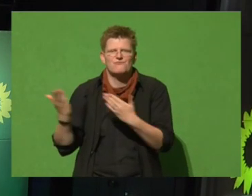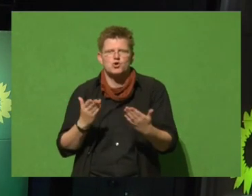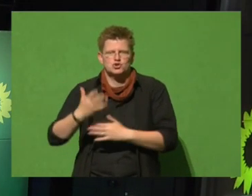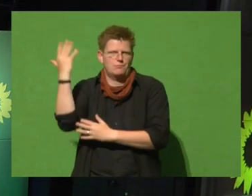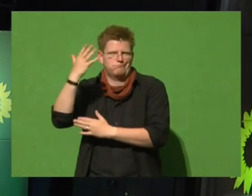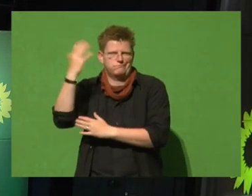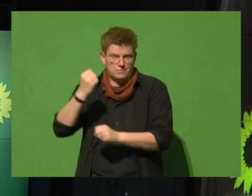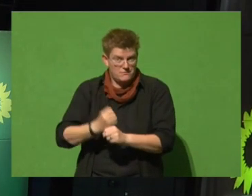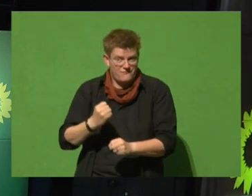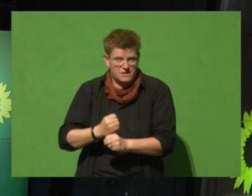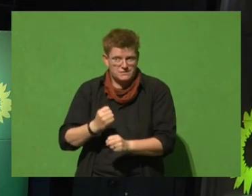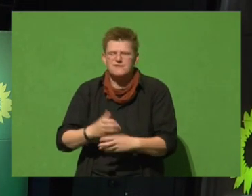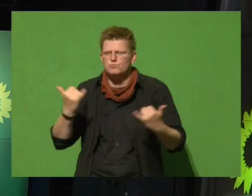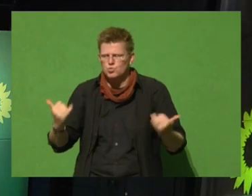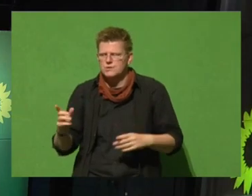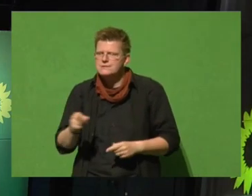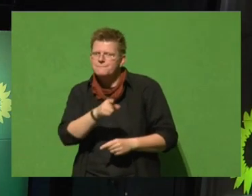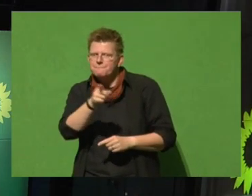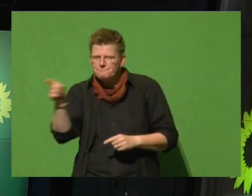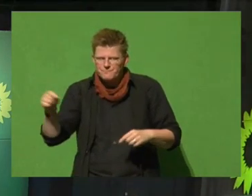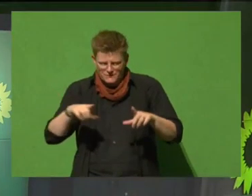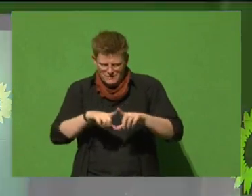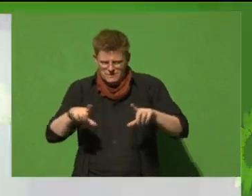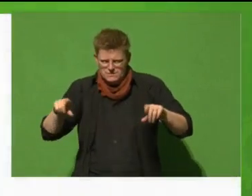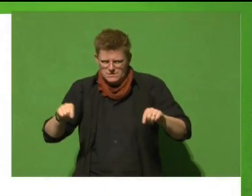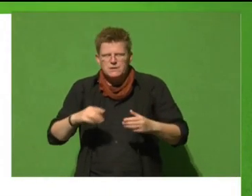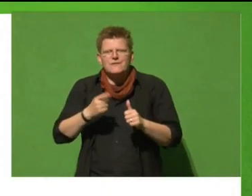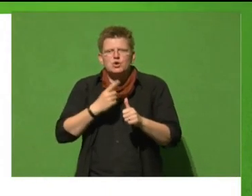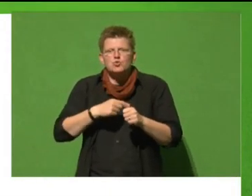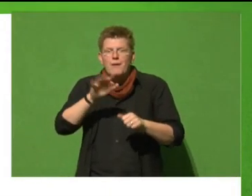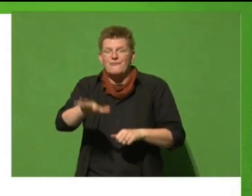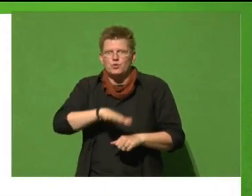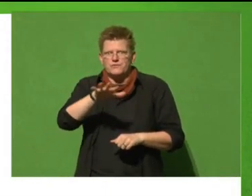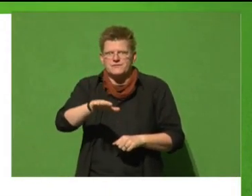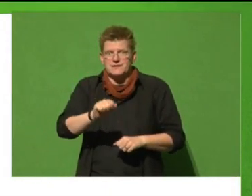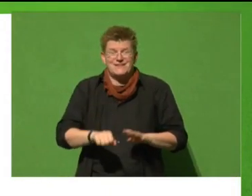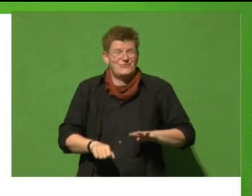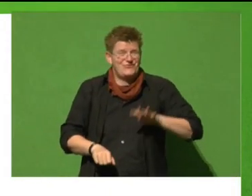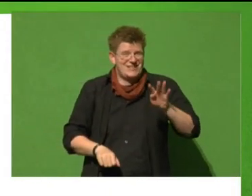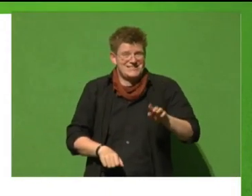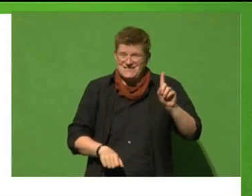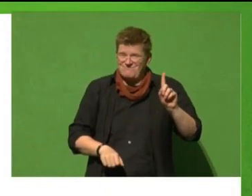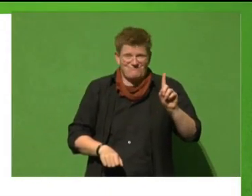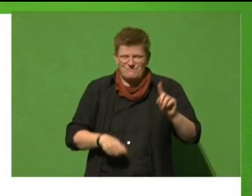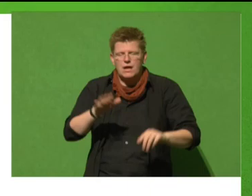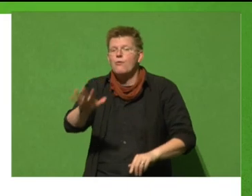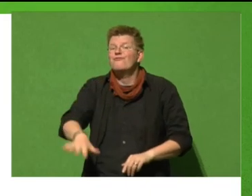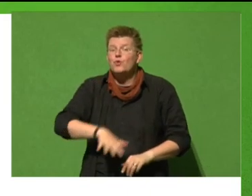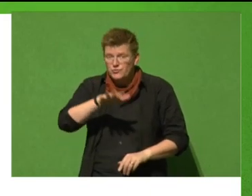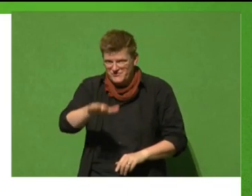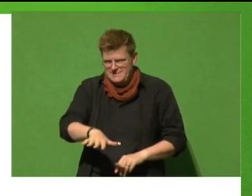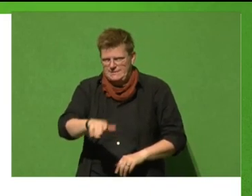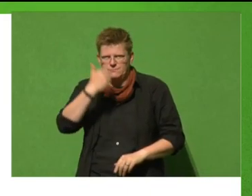und ihr könnt jetzt Stimmzettel Nummer 15, bitte nicht 14, sondern 15, zur Hand nehmen.